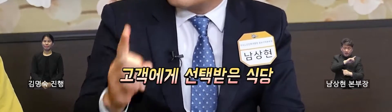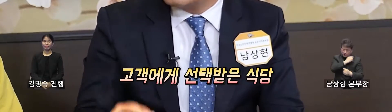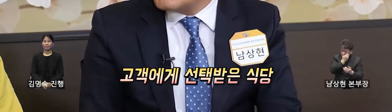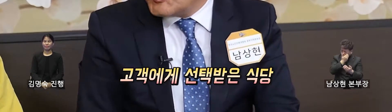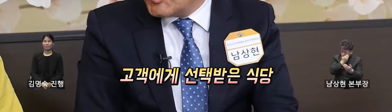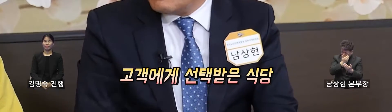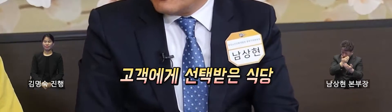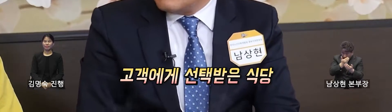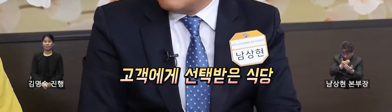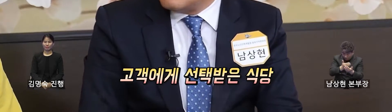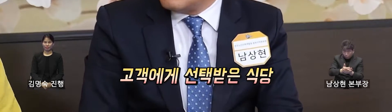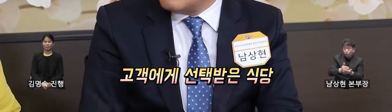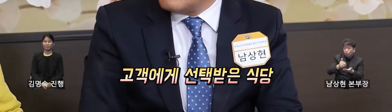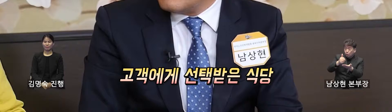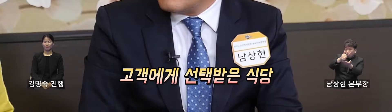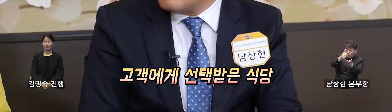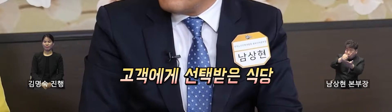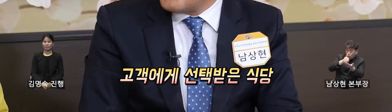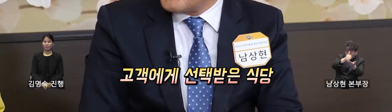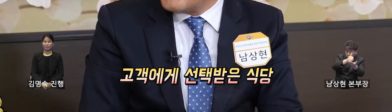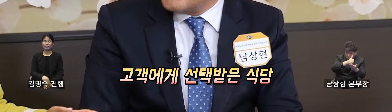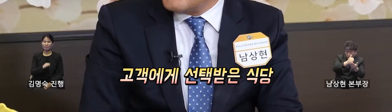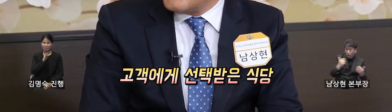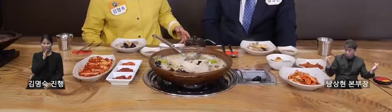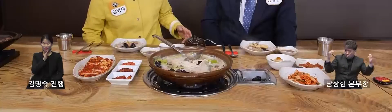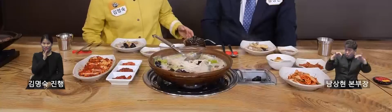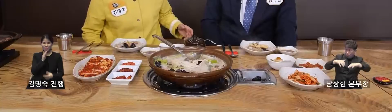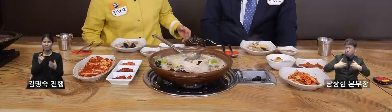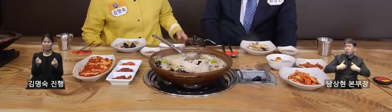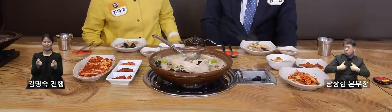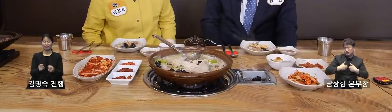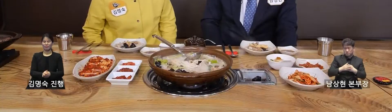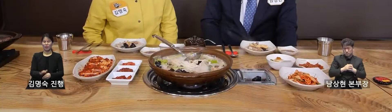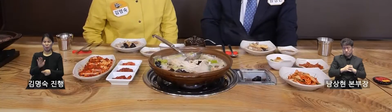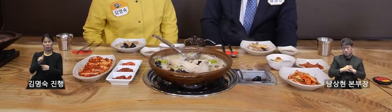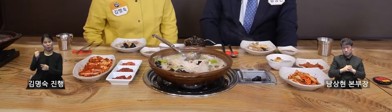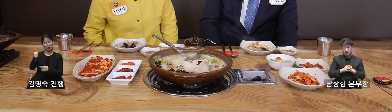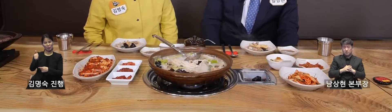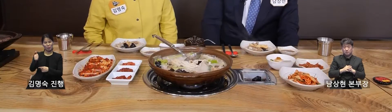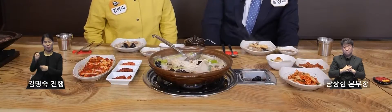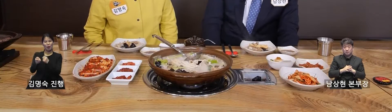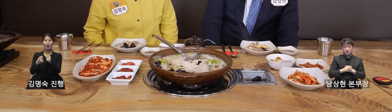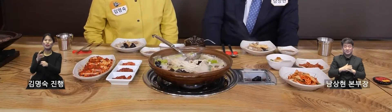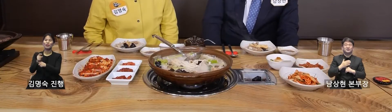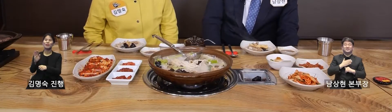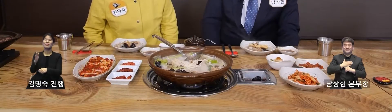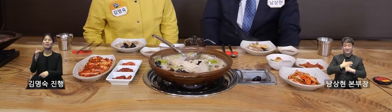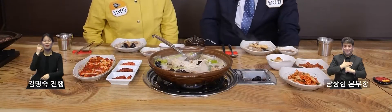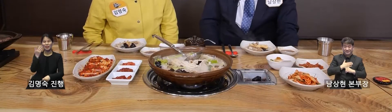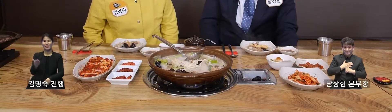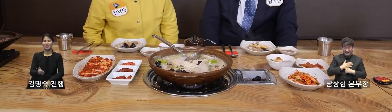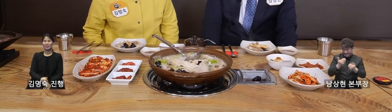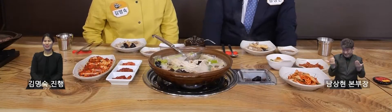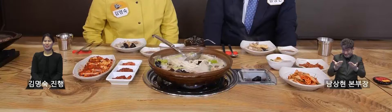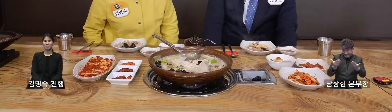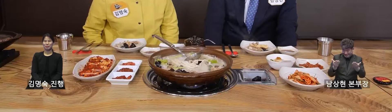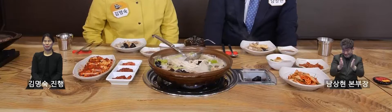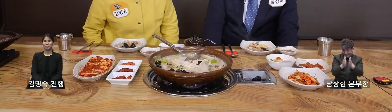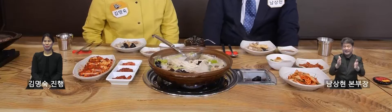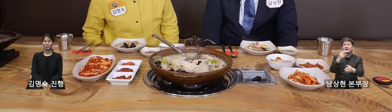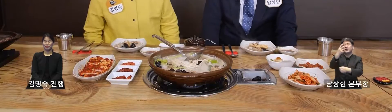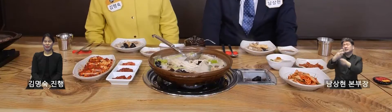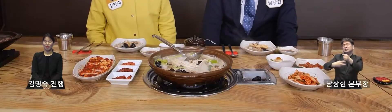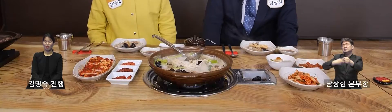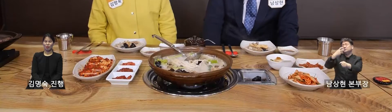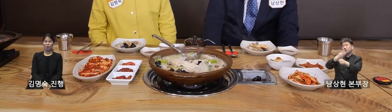건 고객들한테 선택을 받는 거거든요. 맞습니다. 본부장님 얼마나 되셨죠? 저는 네. 이 일한 지 이제